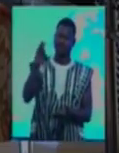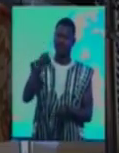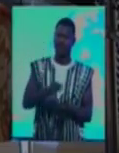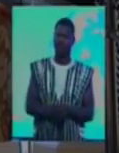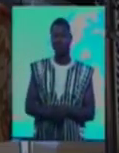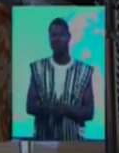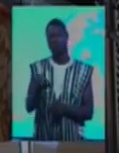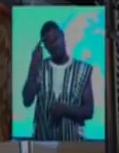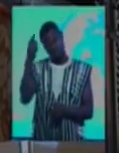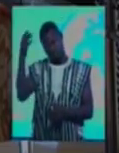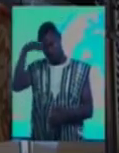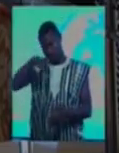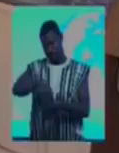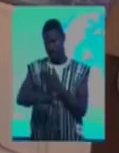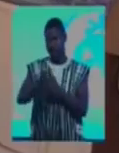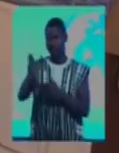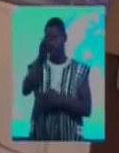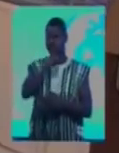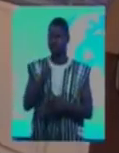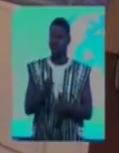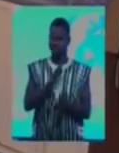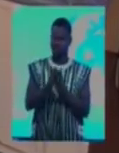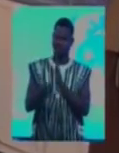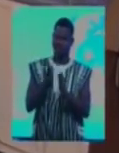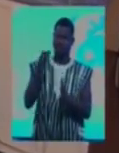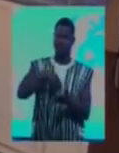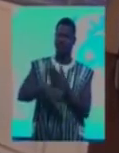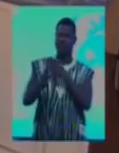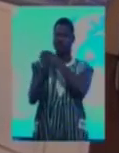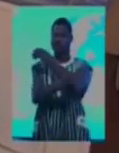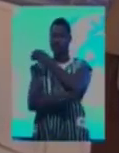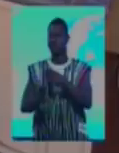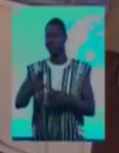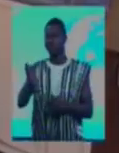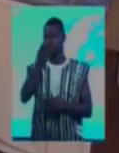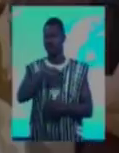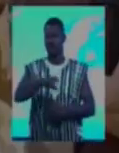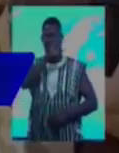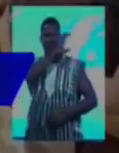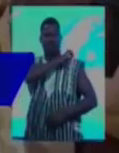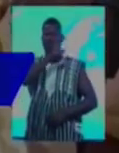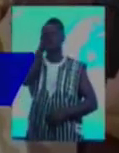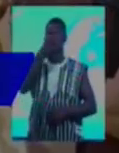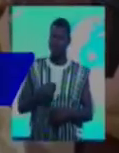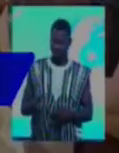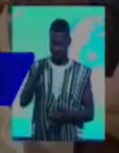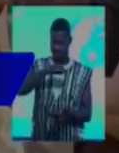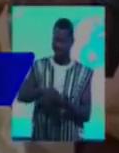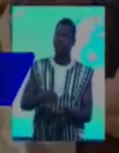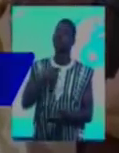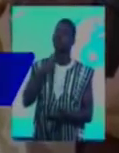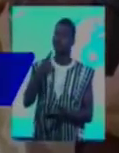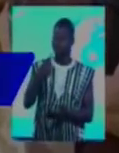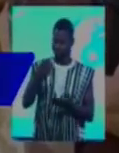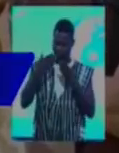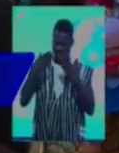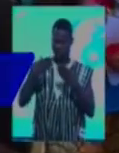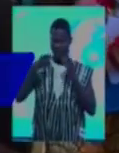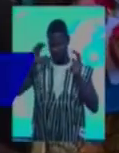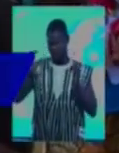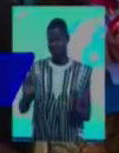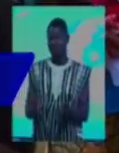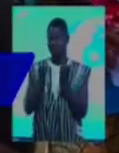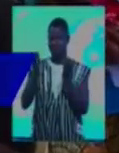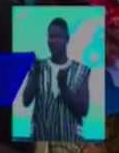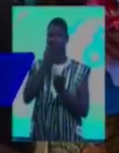en circulation dans la ville de Fadam Gourma. Et au commissaire central de saluer la collaboration de la population tout en les